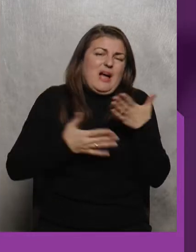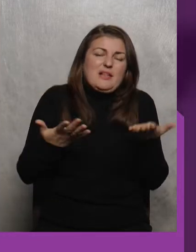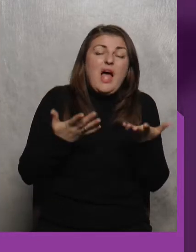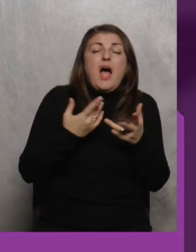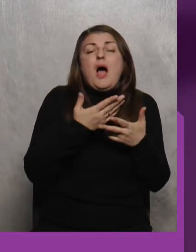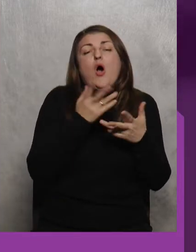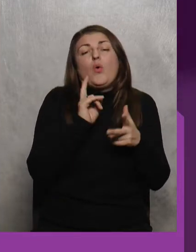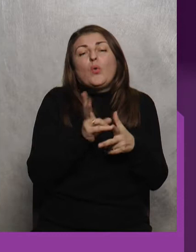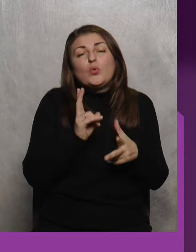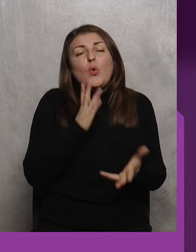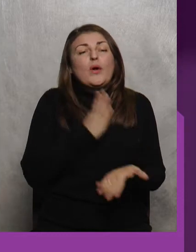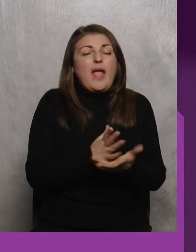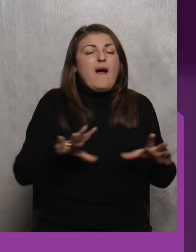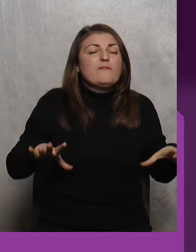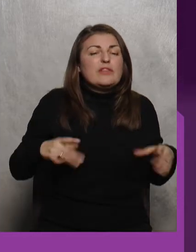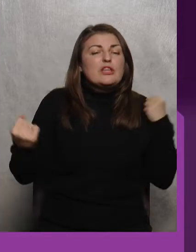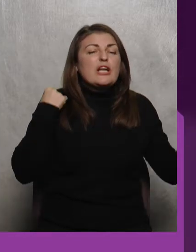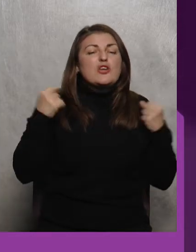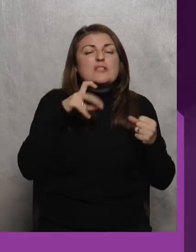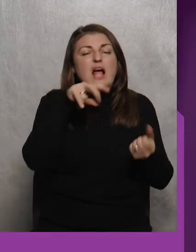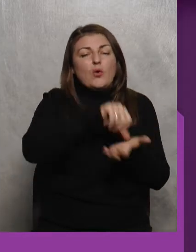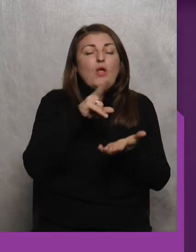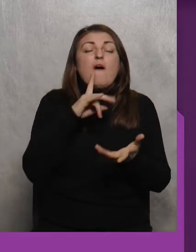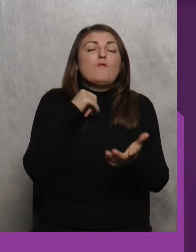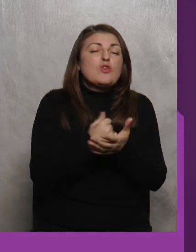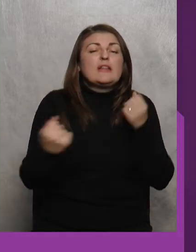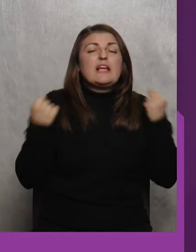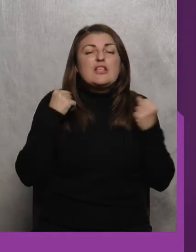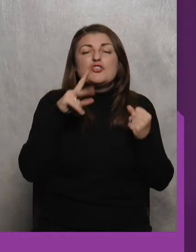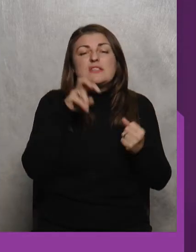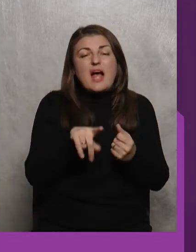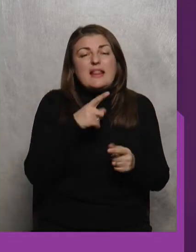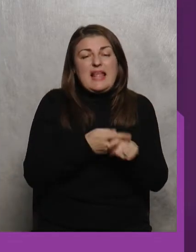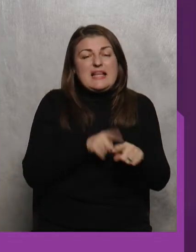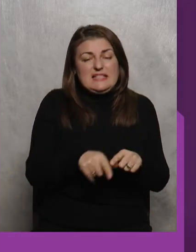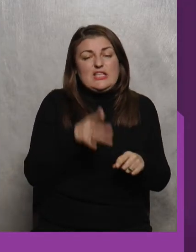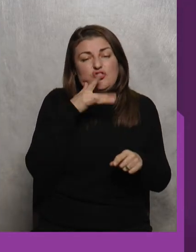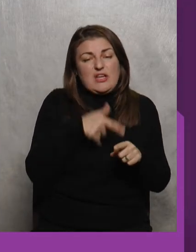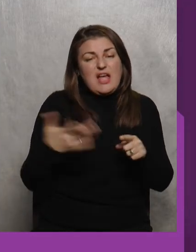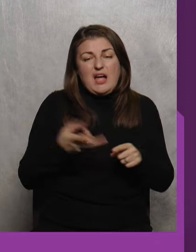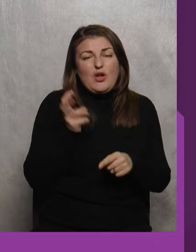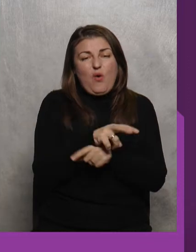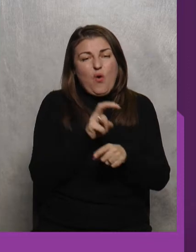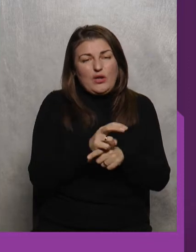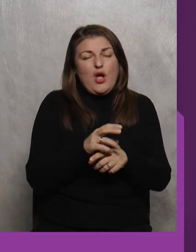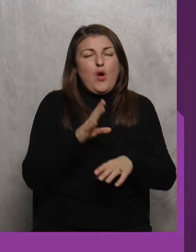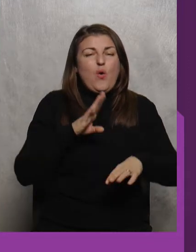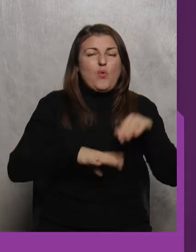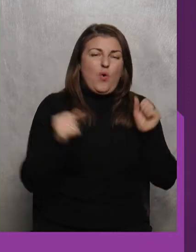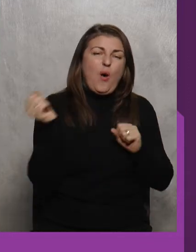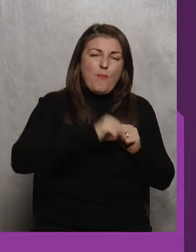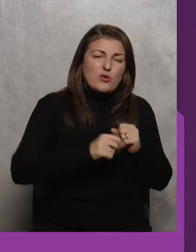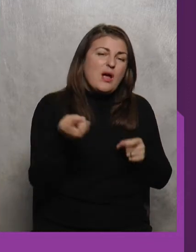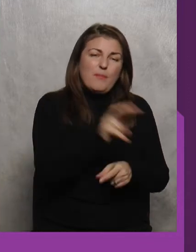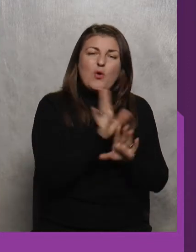і хто є в тренажерному залі. Угу. В основному тренажерний зал на ці часи, які ходять рукоборці, відповідно,